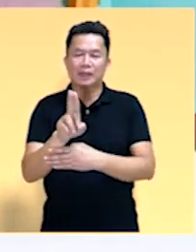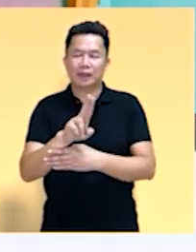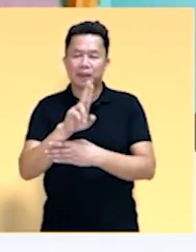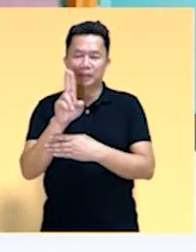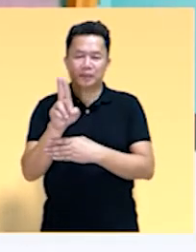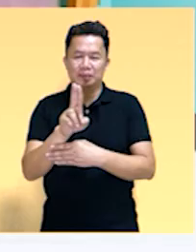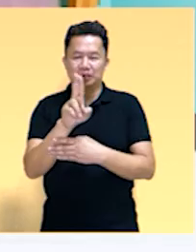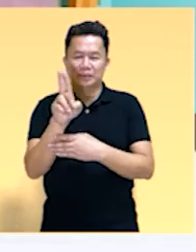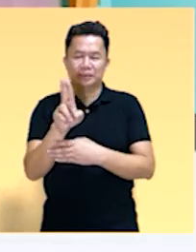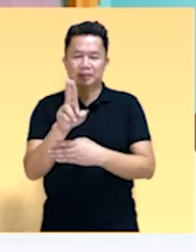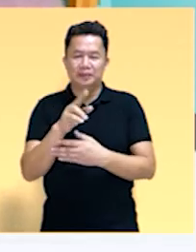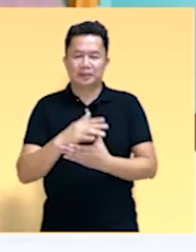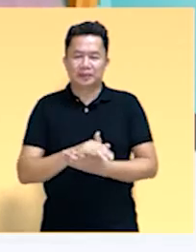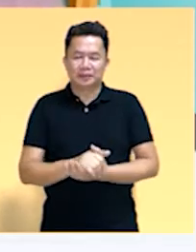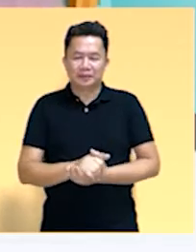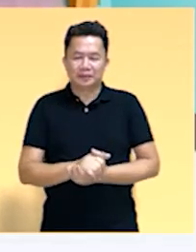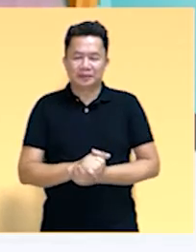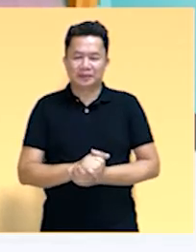used?